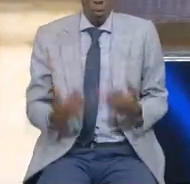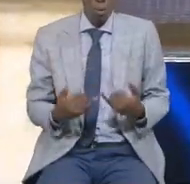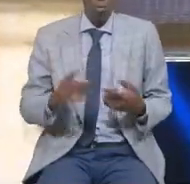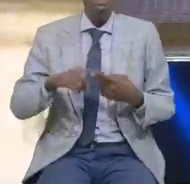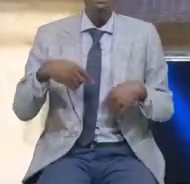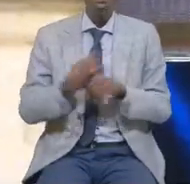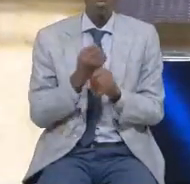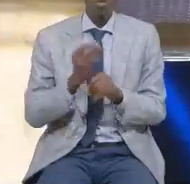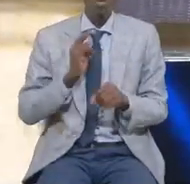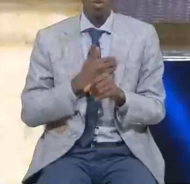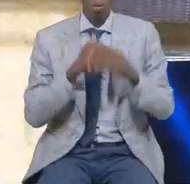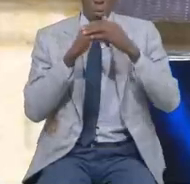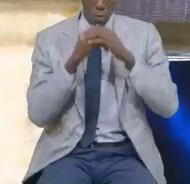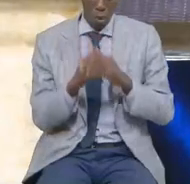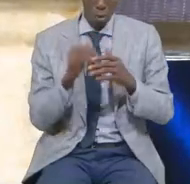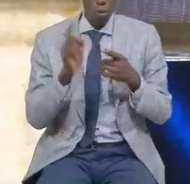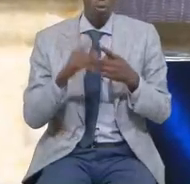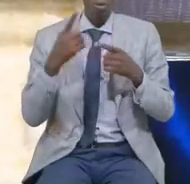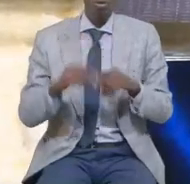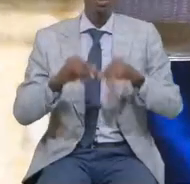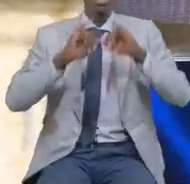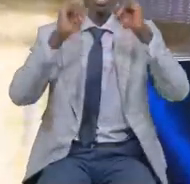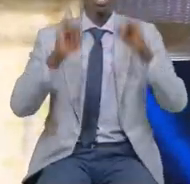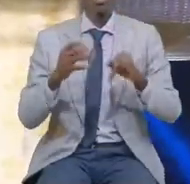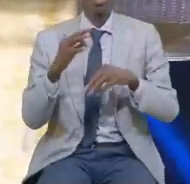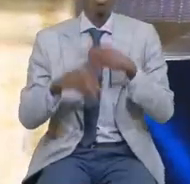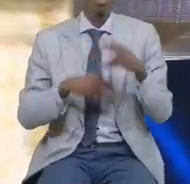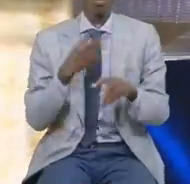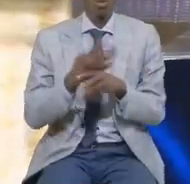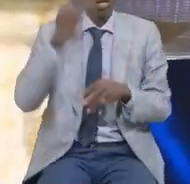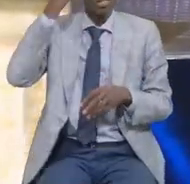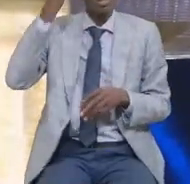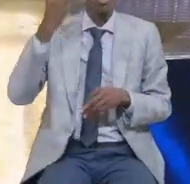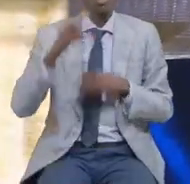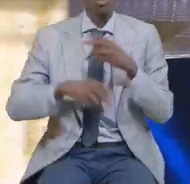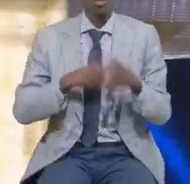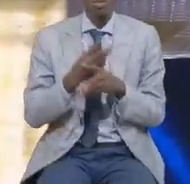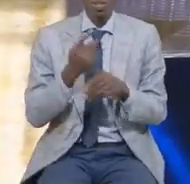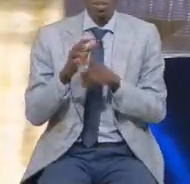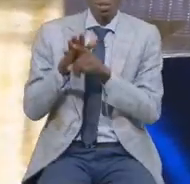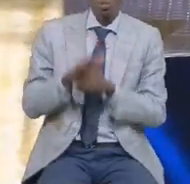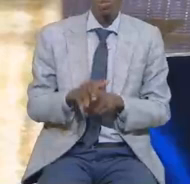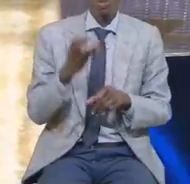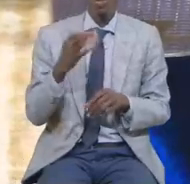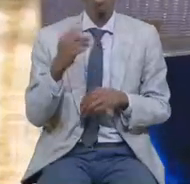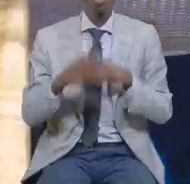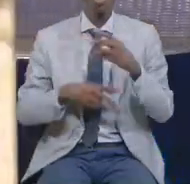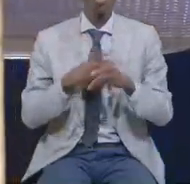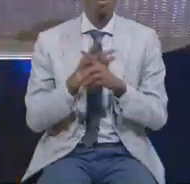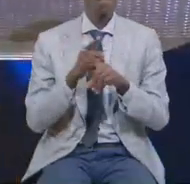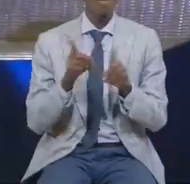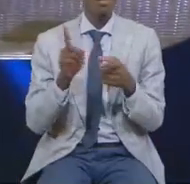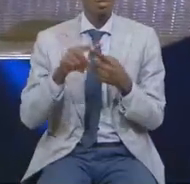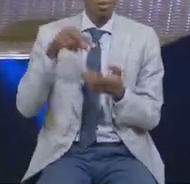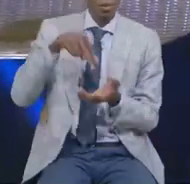nous faire fléchir devant l'idole du monde, l'idéologie du monde, les personnes du monde. Mais plutôt, nous